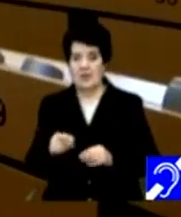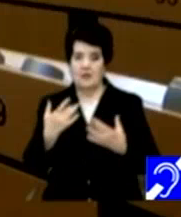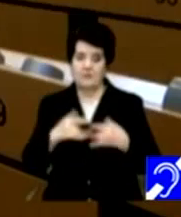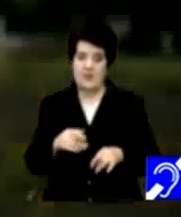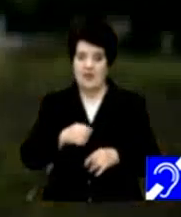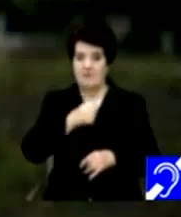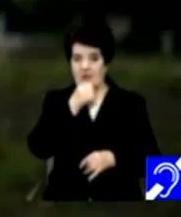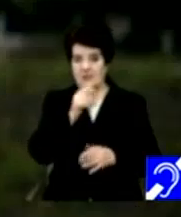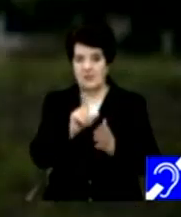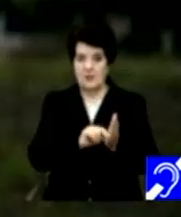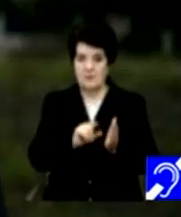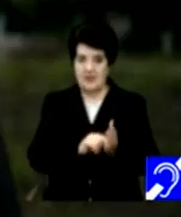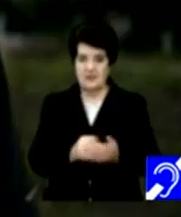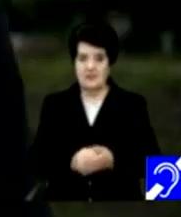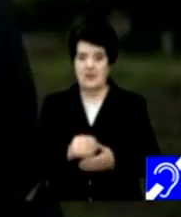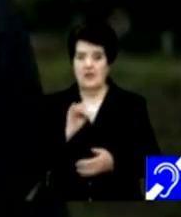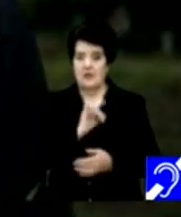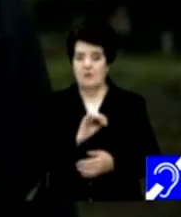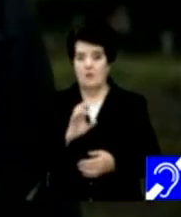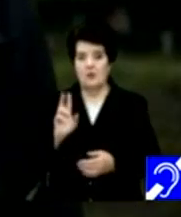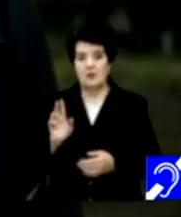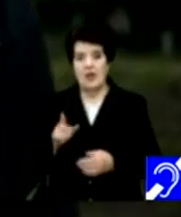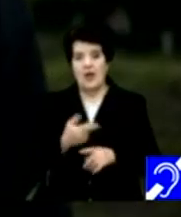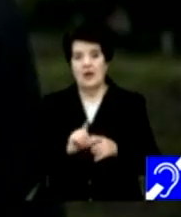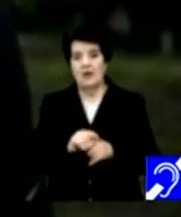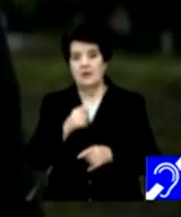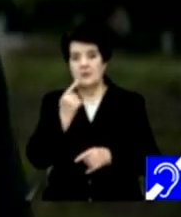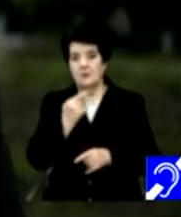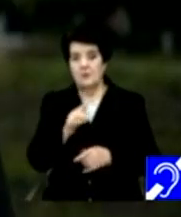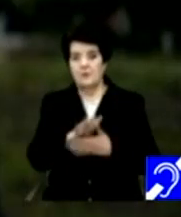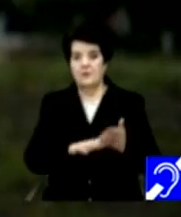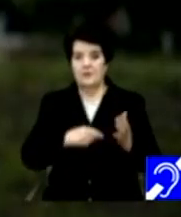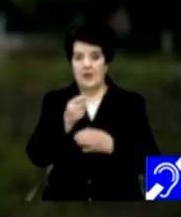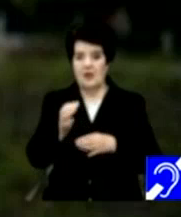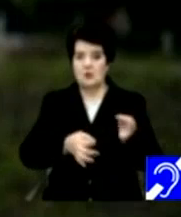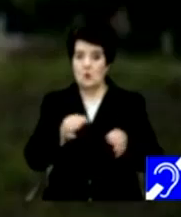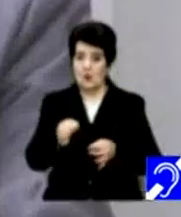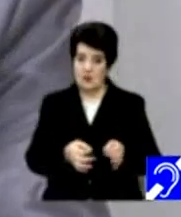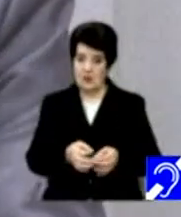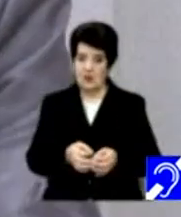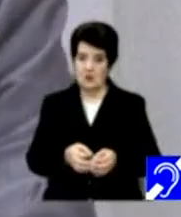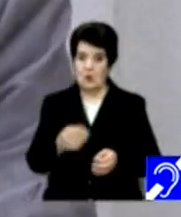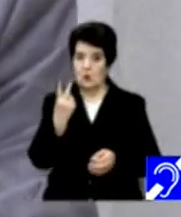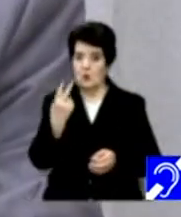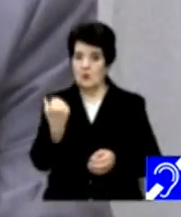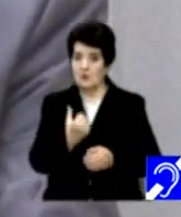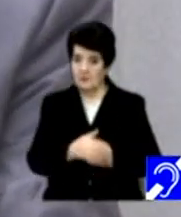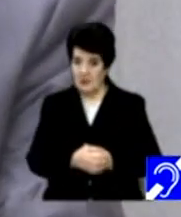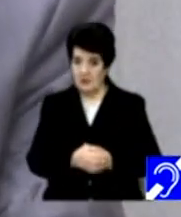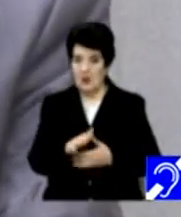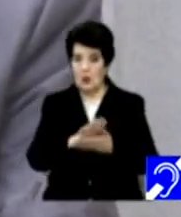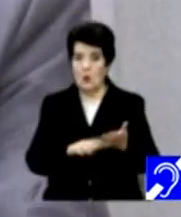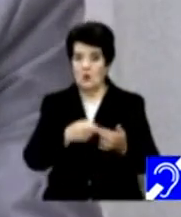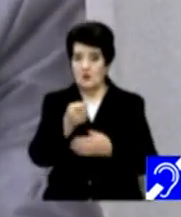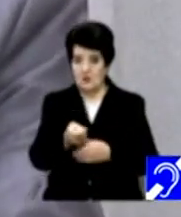depășit vârsta de pensionare. Ion Iovciv a anunțat pe rețea socială că a depus la judecătorie în urmă cu 2 săptămâni o cerere